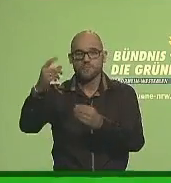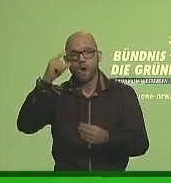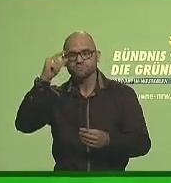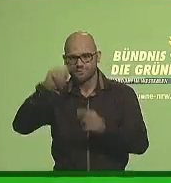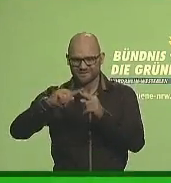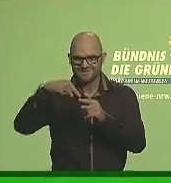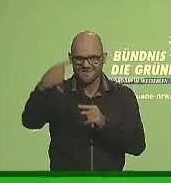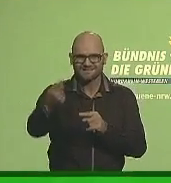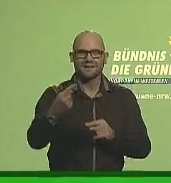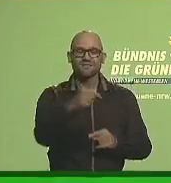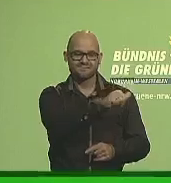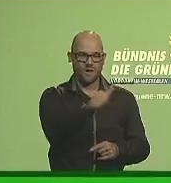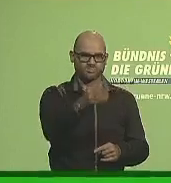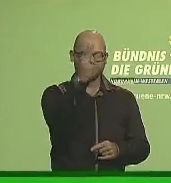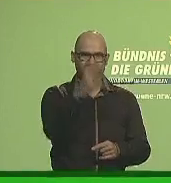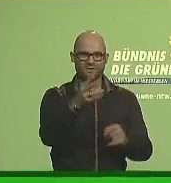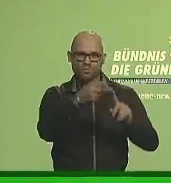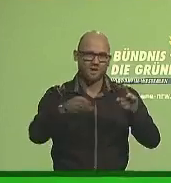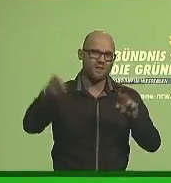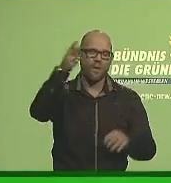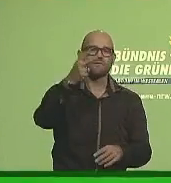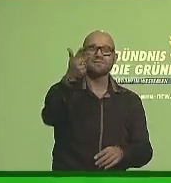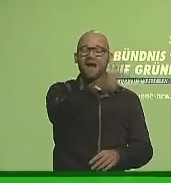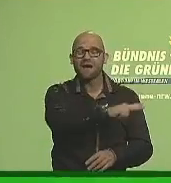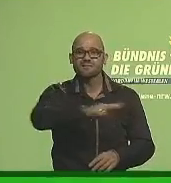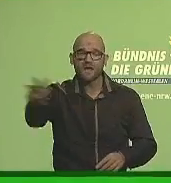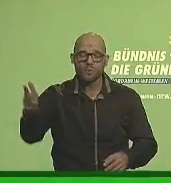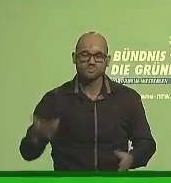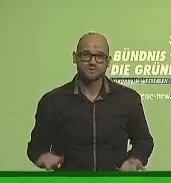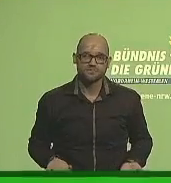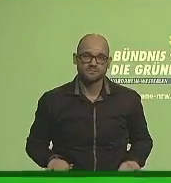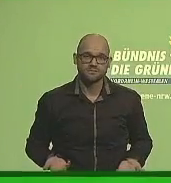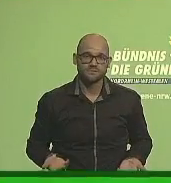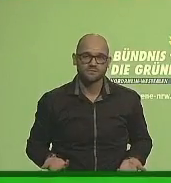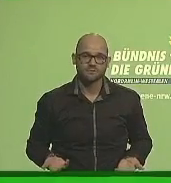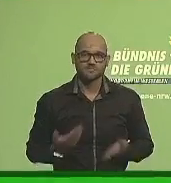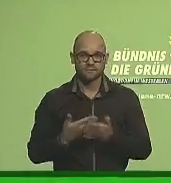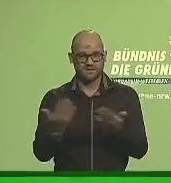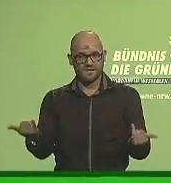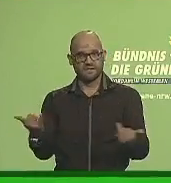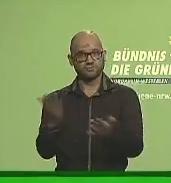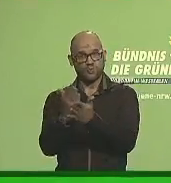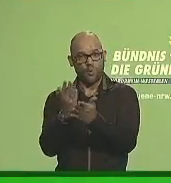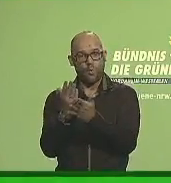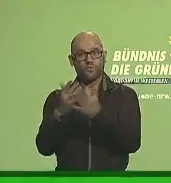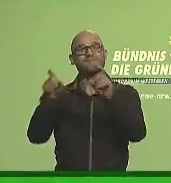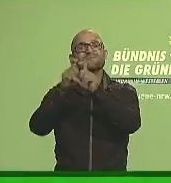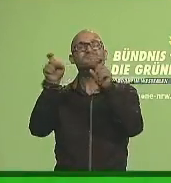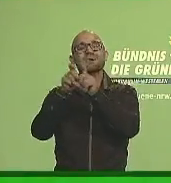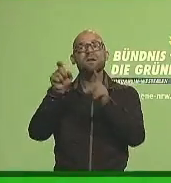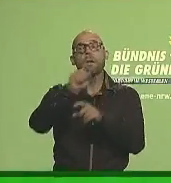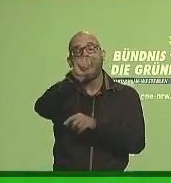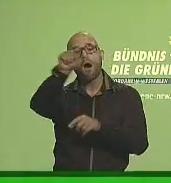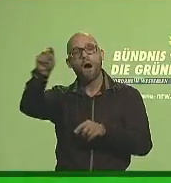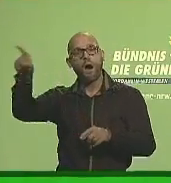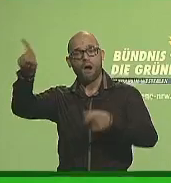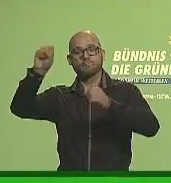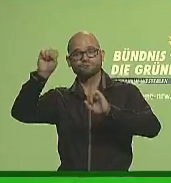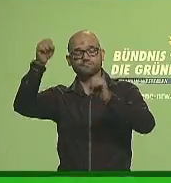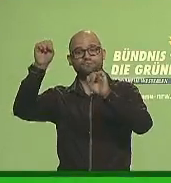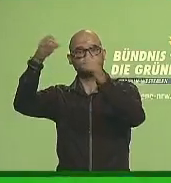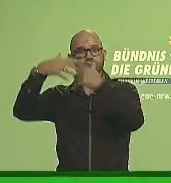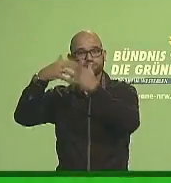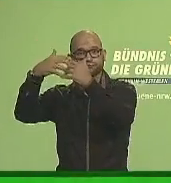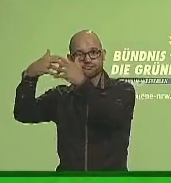3000. Von 1.400 auf 3.000. Mittlerweile gehen Unternehmen durchs Land und versuchen,